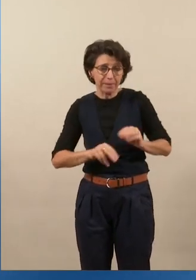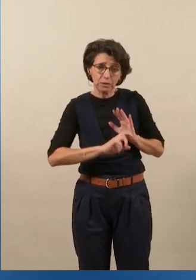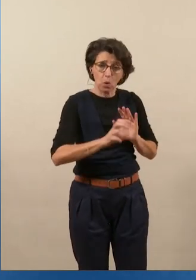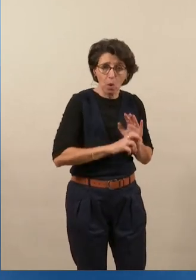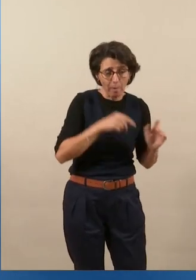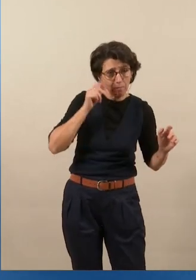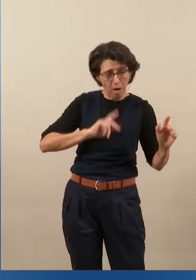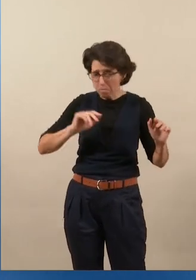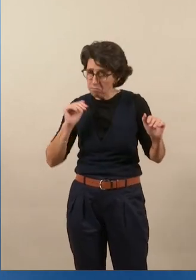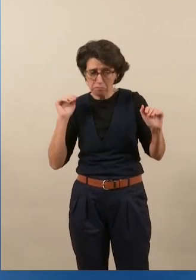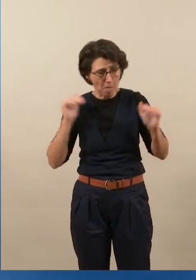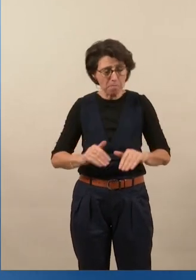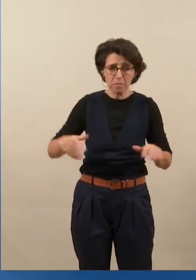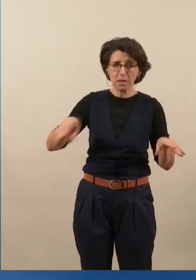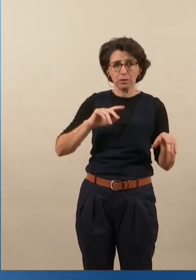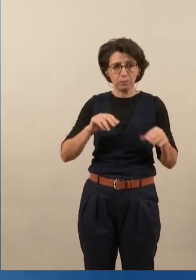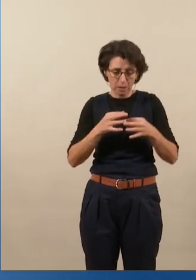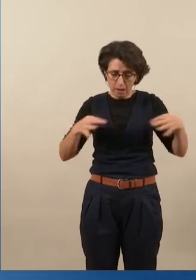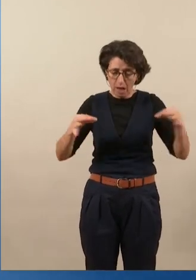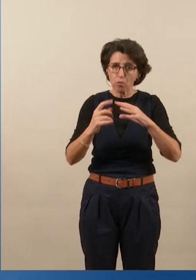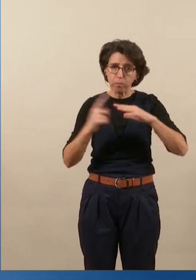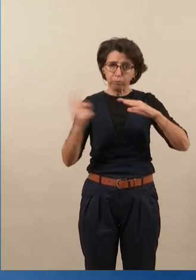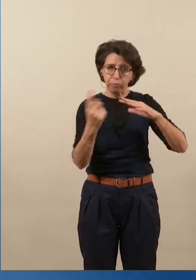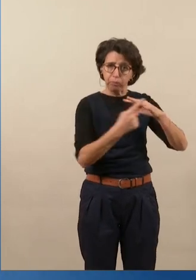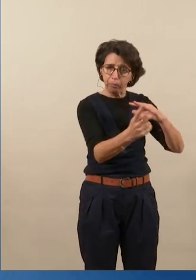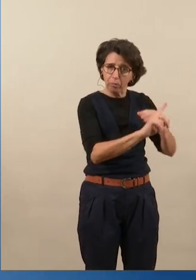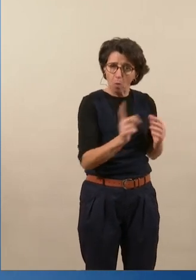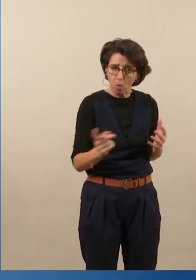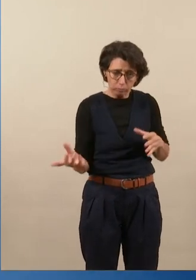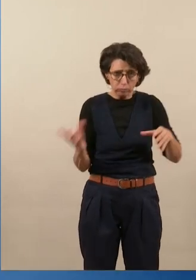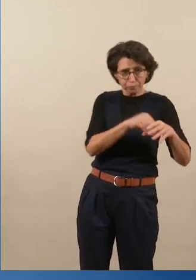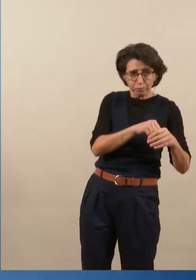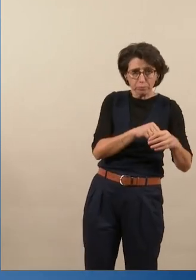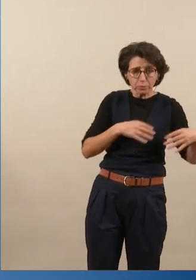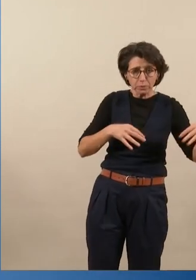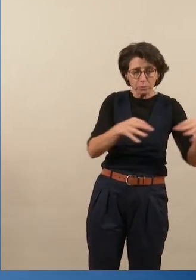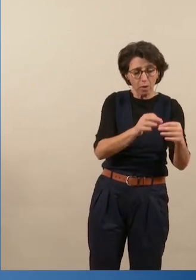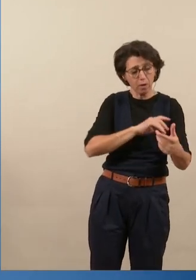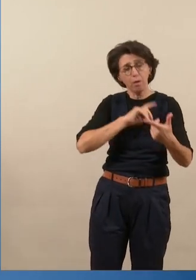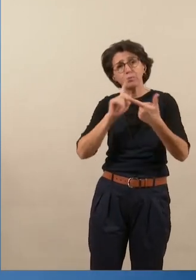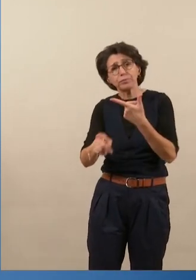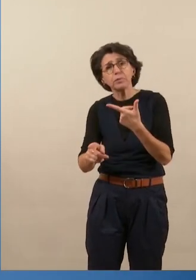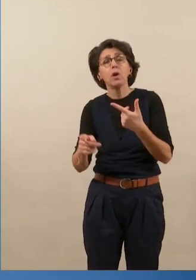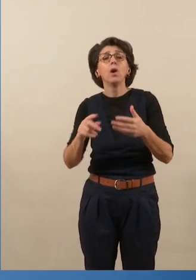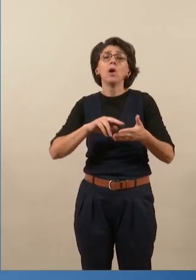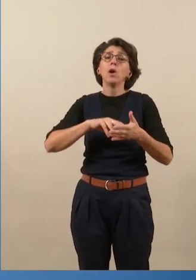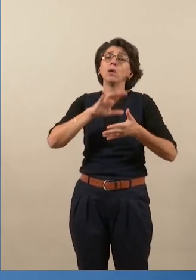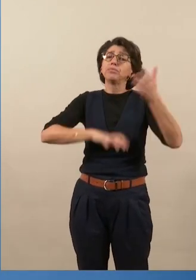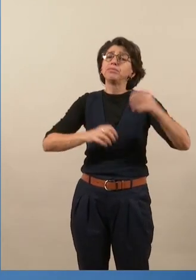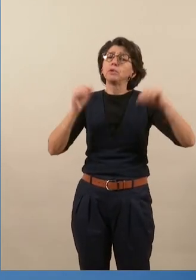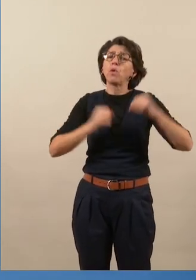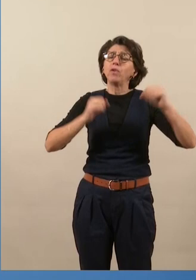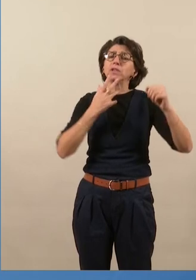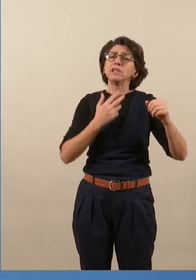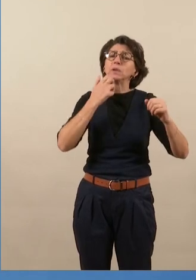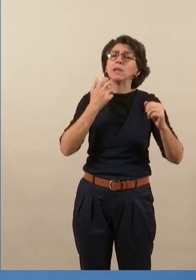de leur territoire d'appartenance par ailleurs il n'est pas fait mention de la convention citoyenne métropolitaine pour le climat